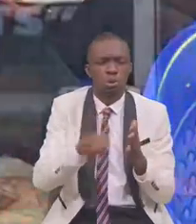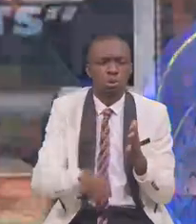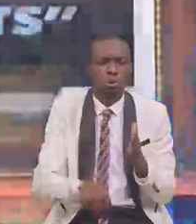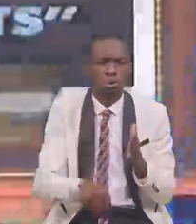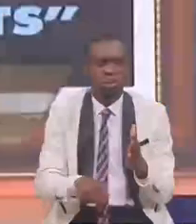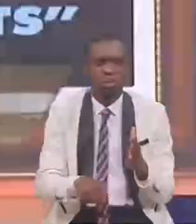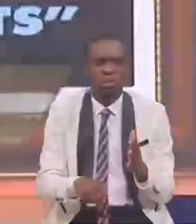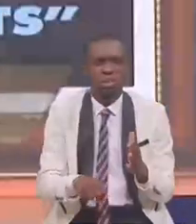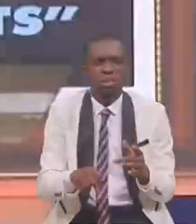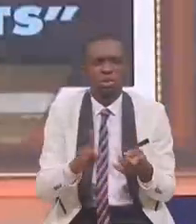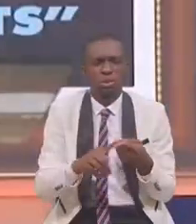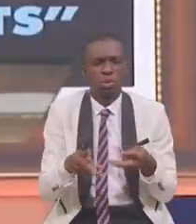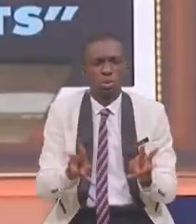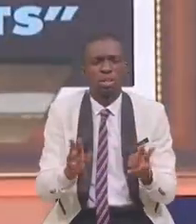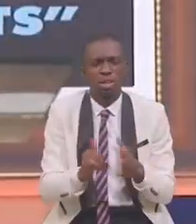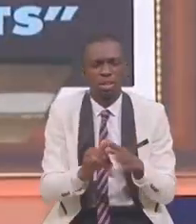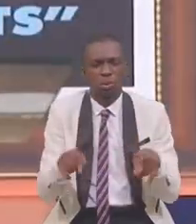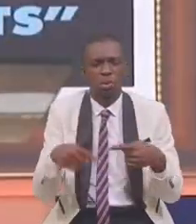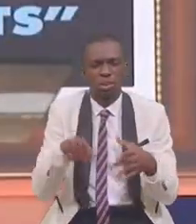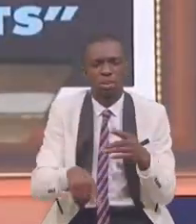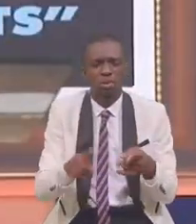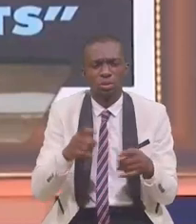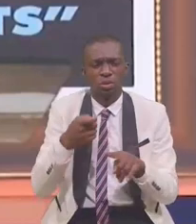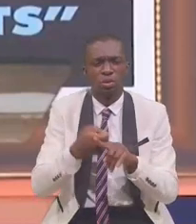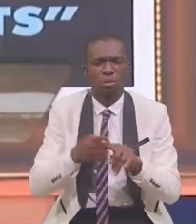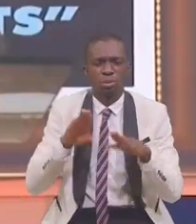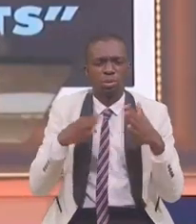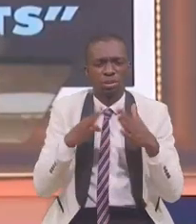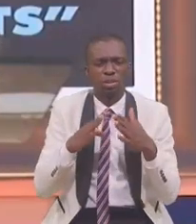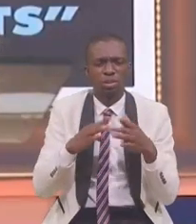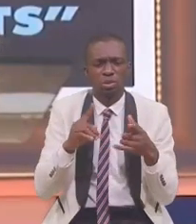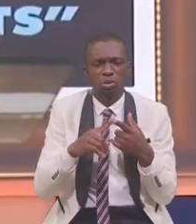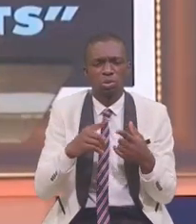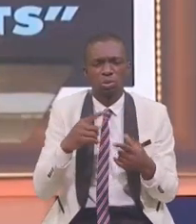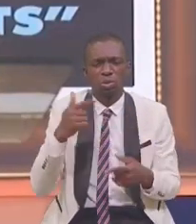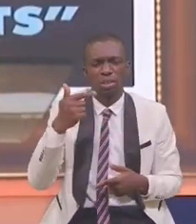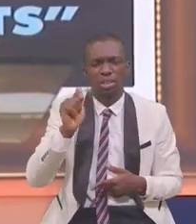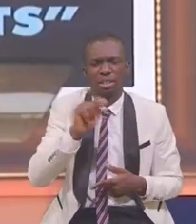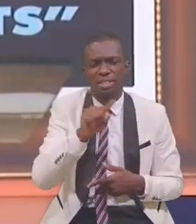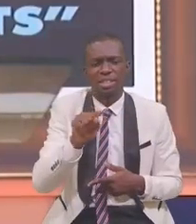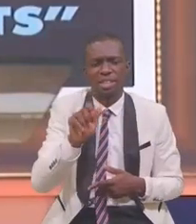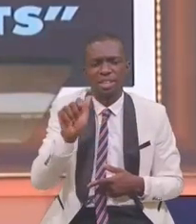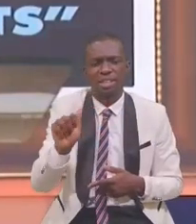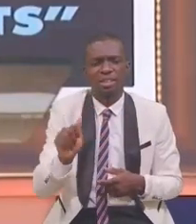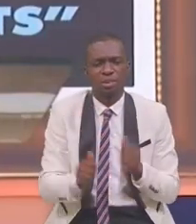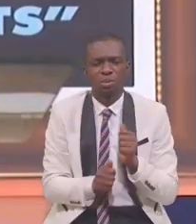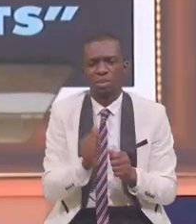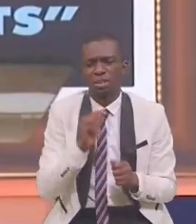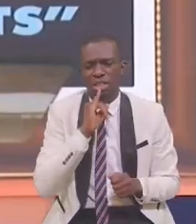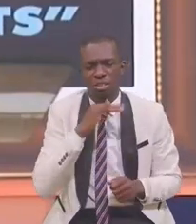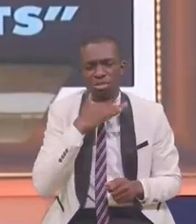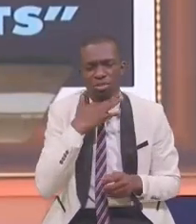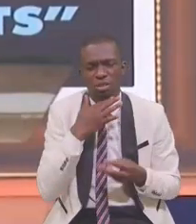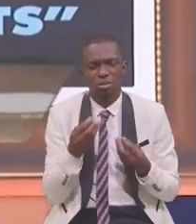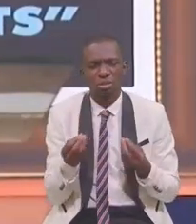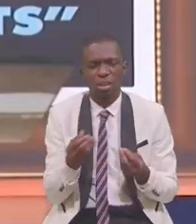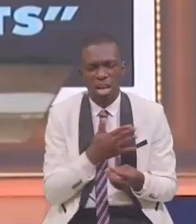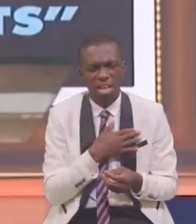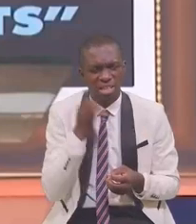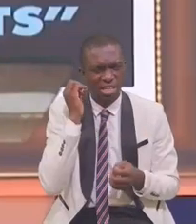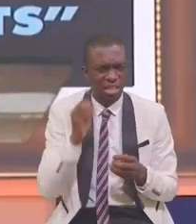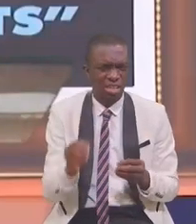descend de Jérusalem à Gaza, celui qui est désert. » Il se leva sans perdre de temps, n'a pas dit pas que « Oui, j'ai ceci